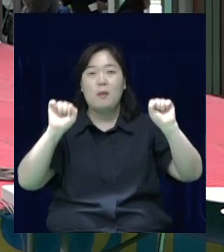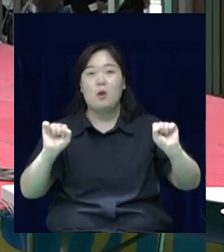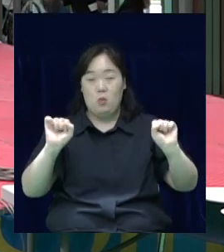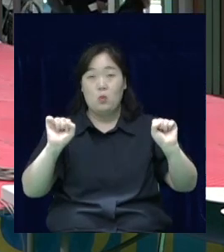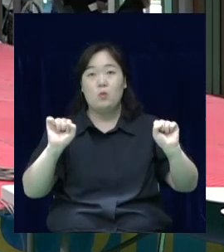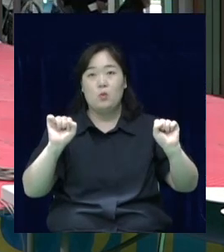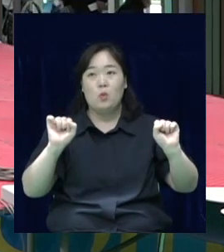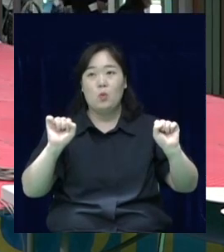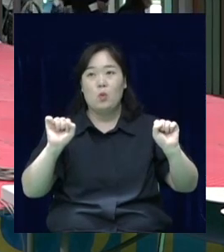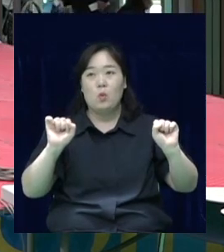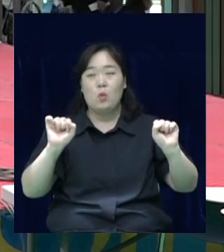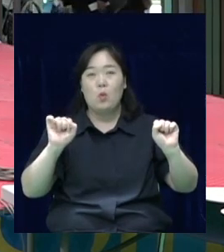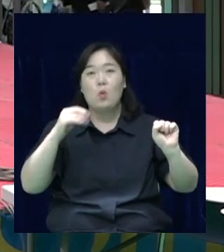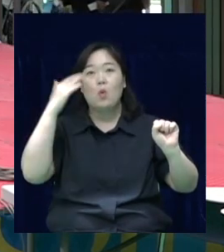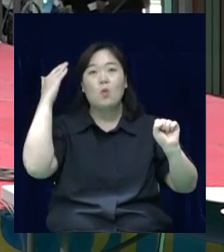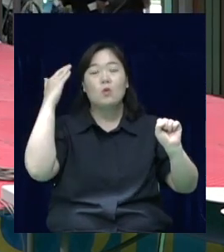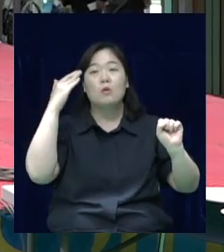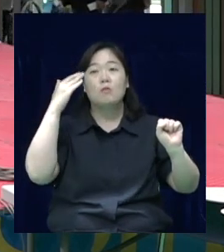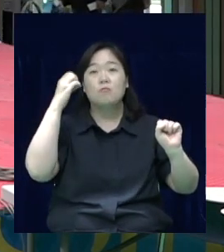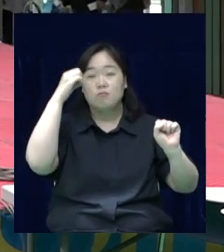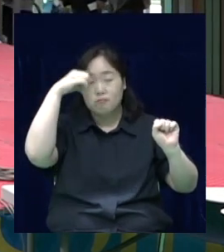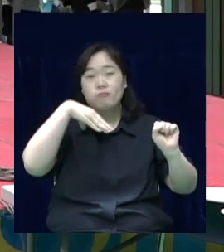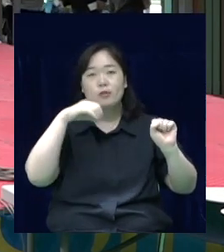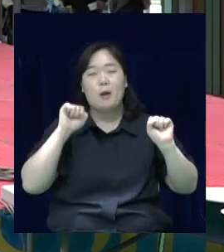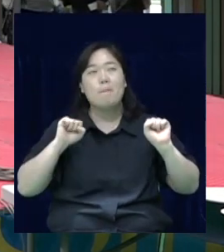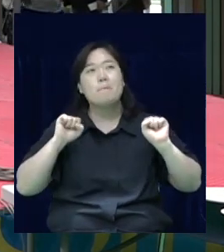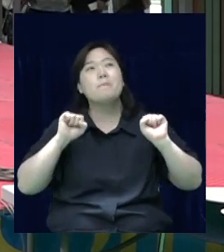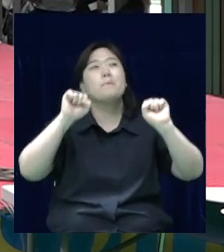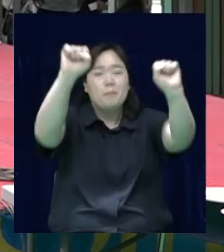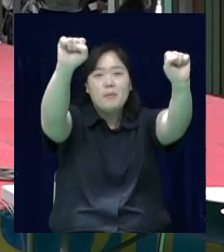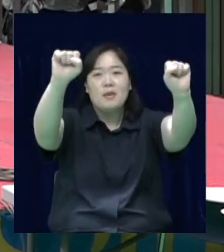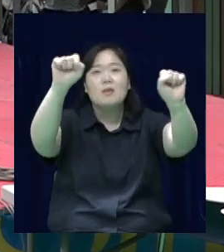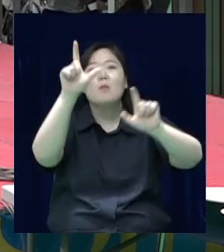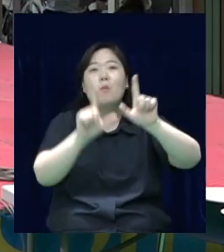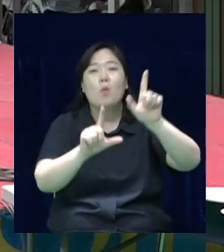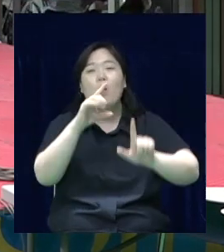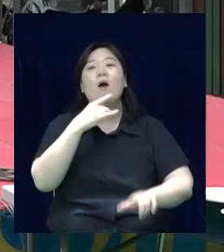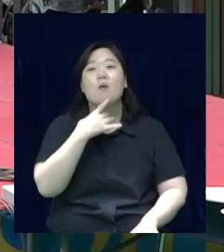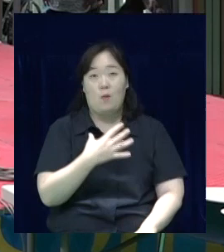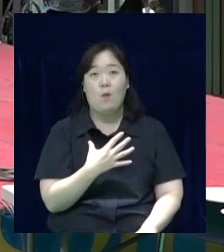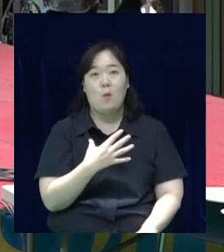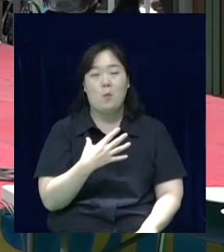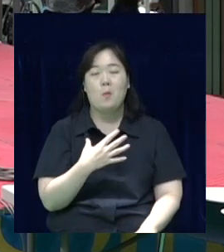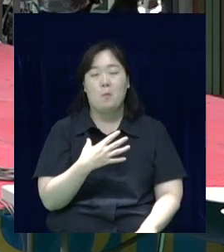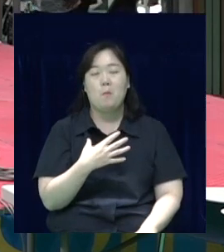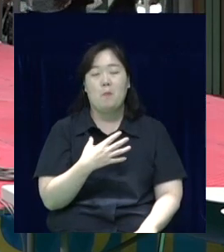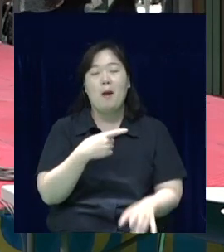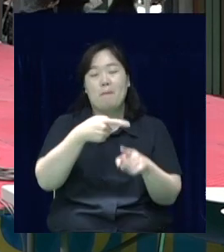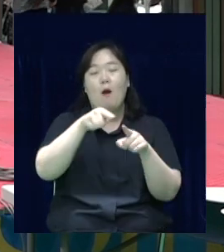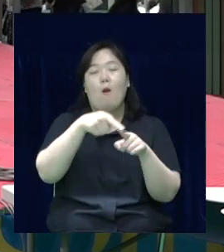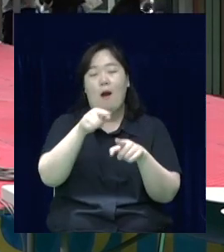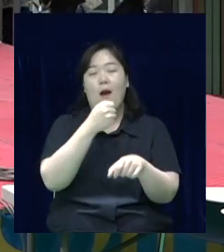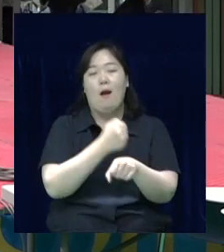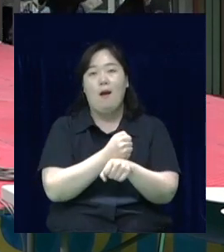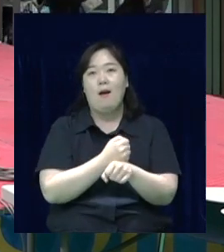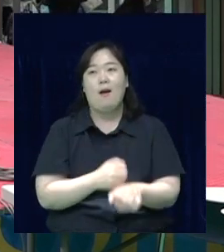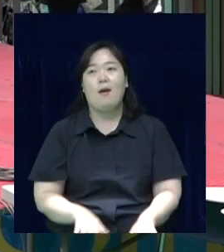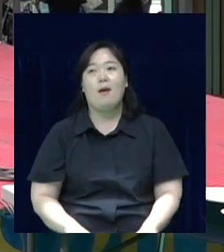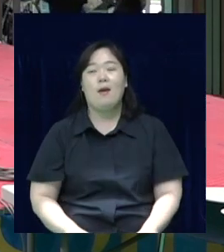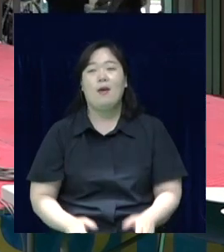그것을 그냥 순수하게 그것을 밀어올리는 동작으로만 가지고 승부를 가르는 그런 경기입니다. 그렇습니다. 그래서